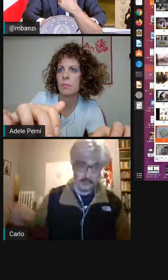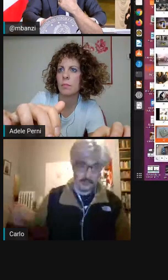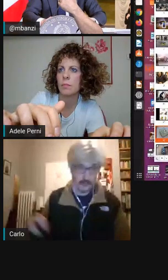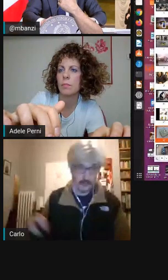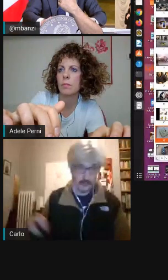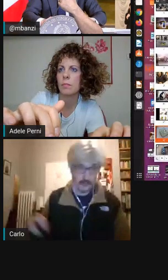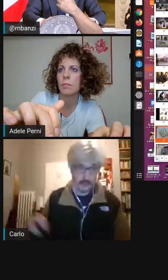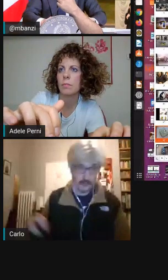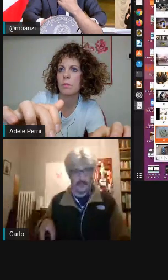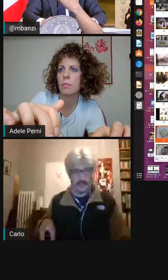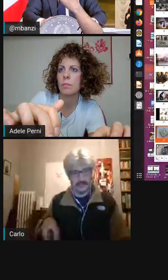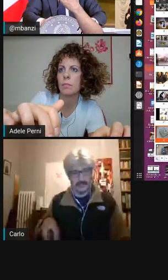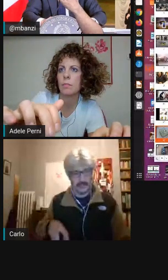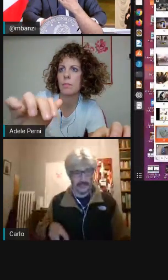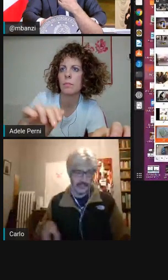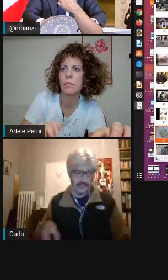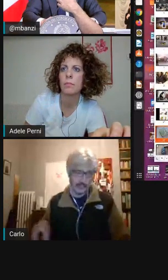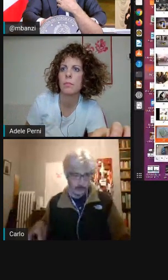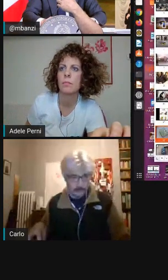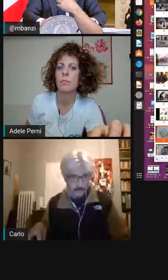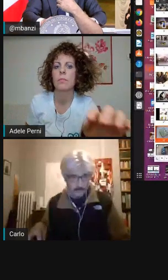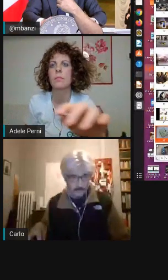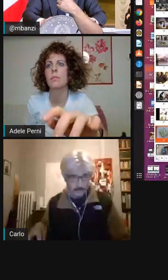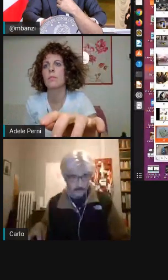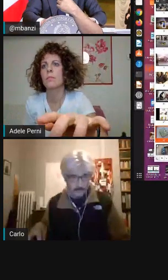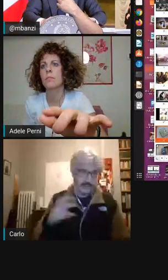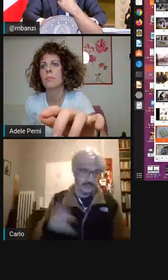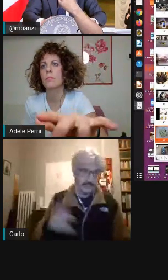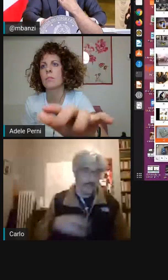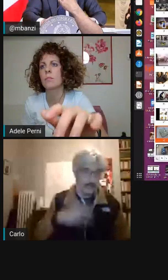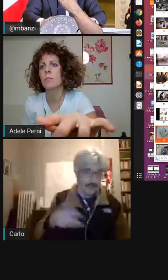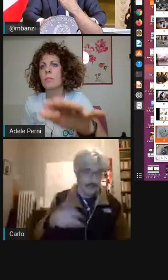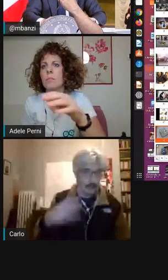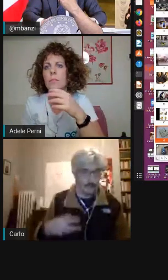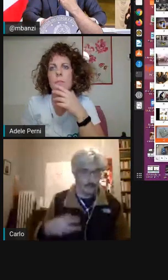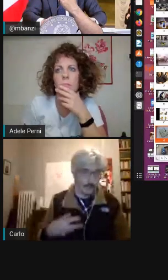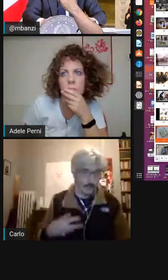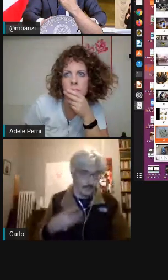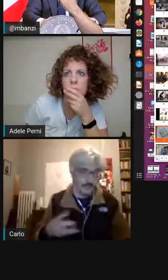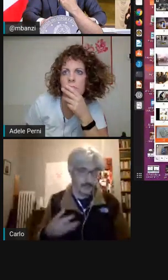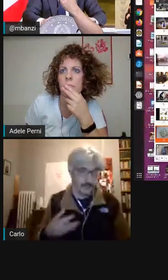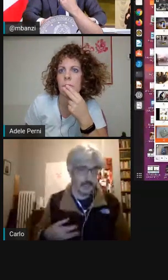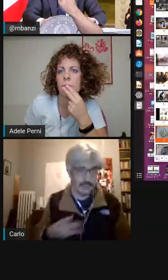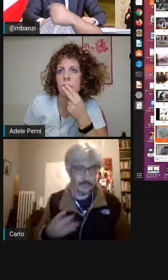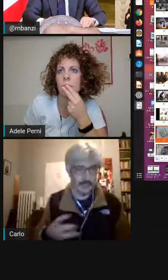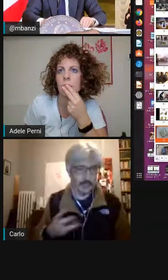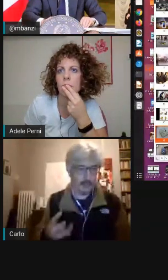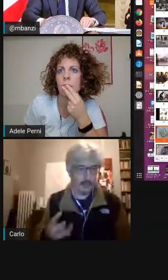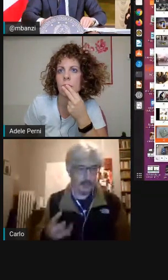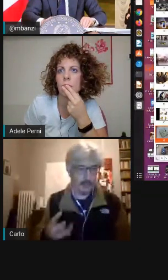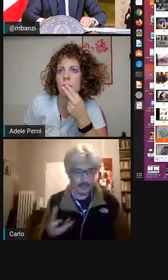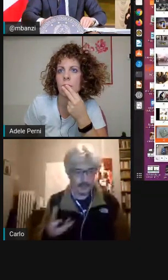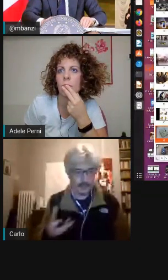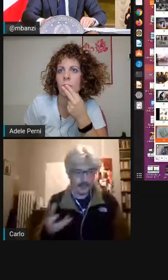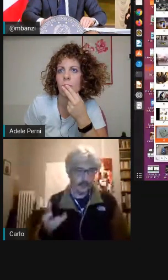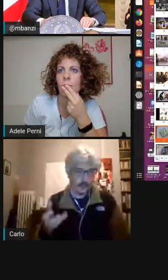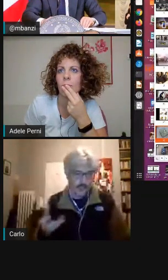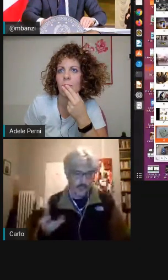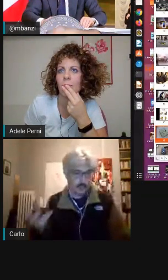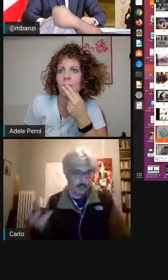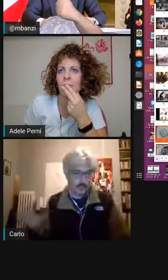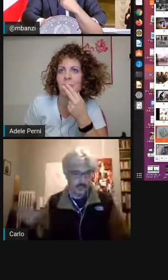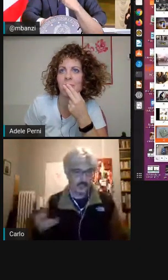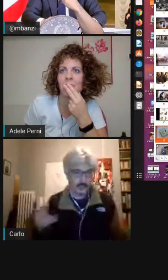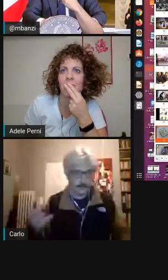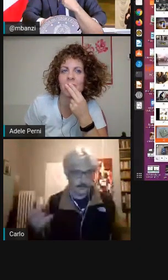esistono il che è relativamente raro in realtà il mercato è moltissimo anche se spesso le persone con disabilità non lo